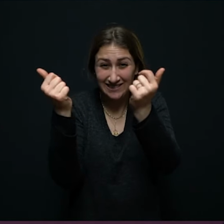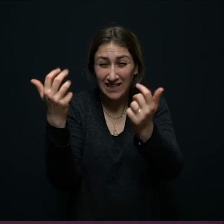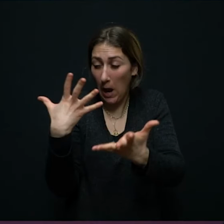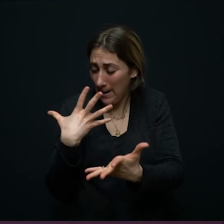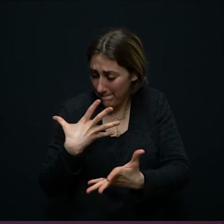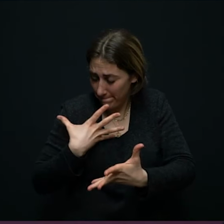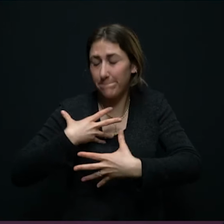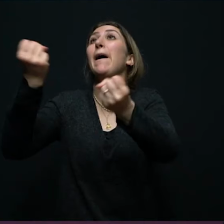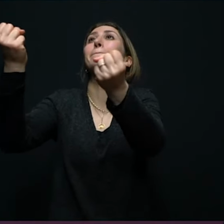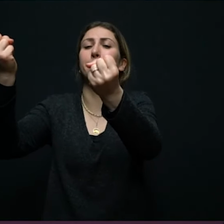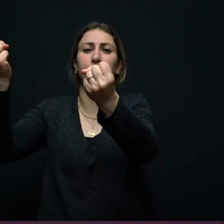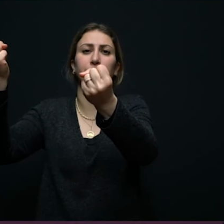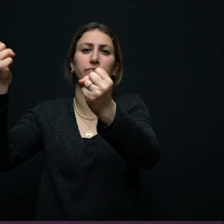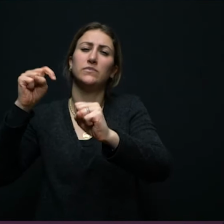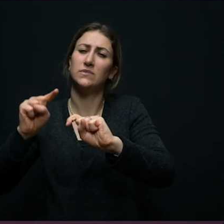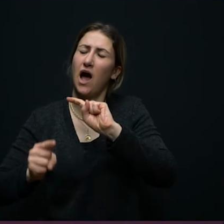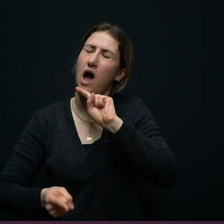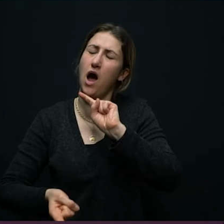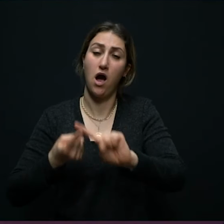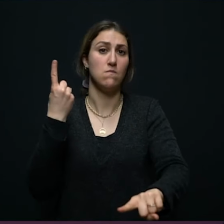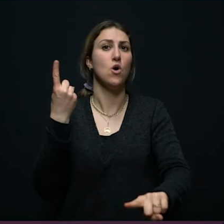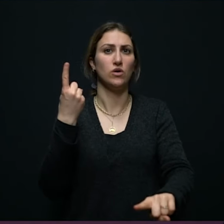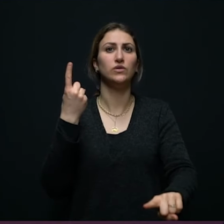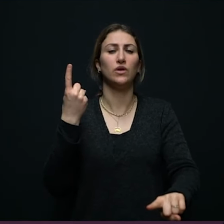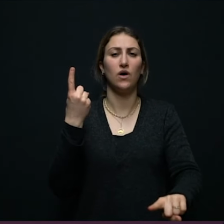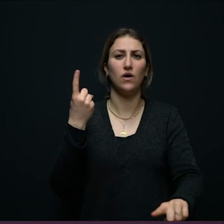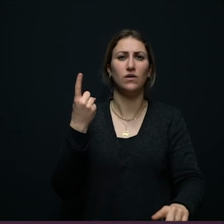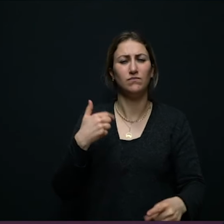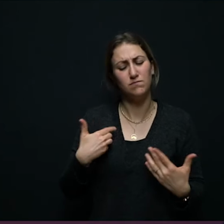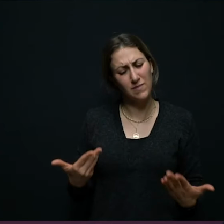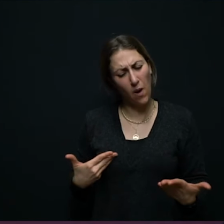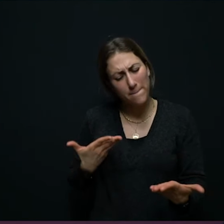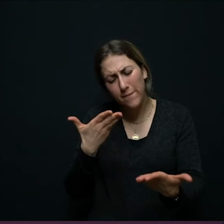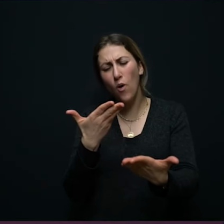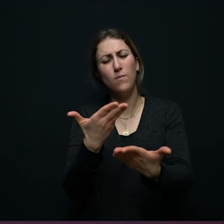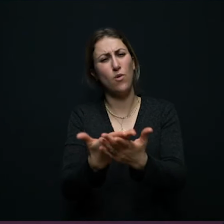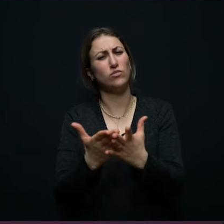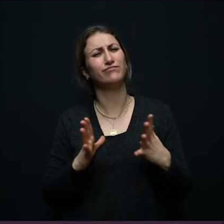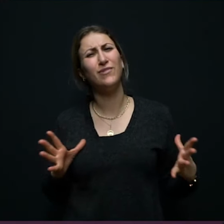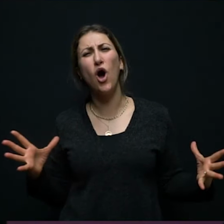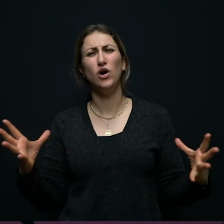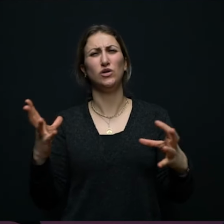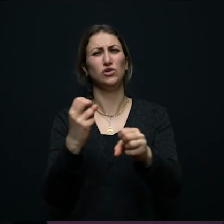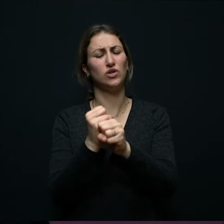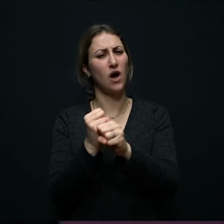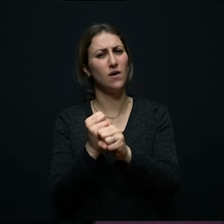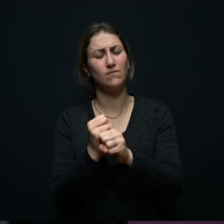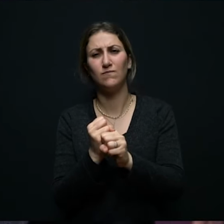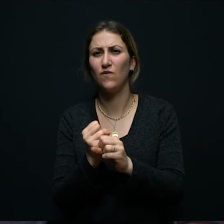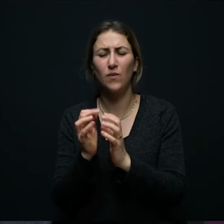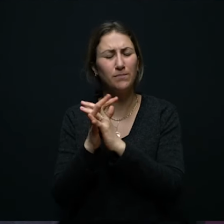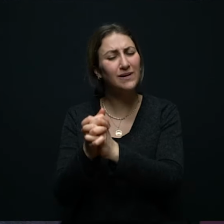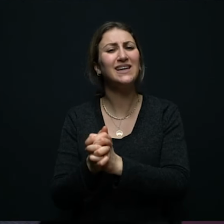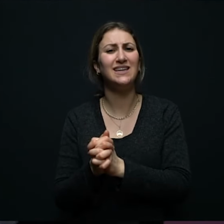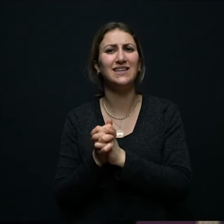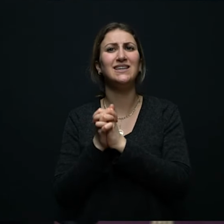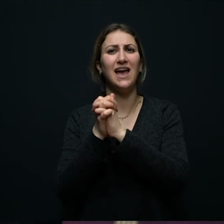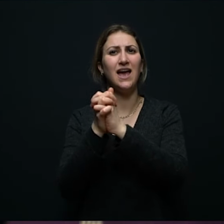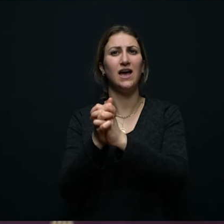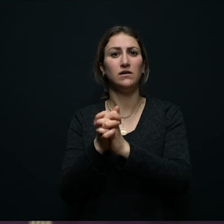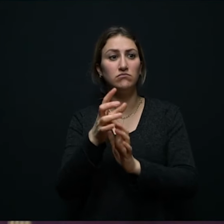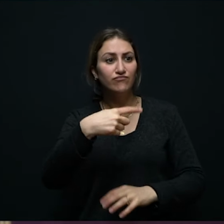avec moi le plus souvent possible est-ce que vous avez votre gsm avec vous